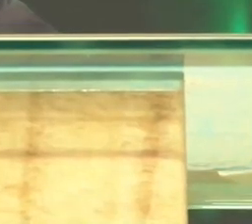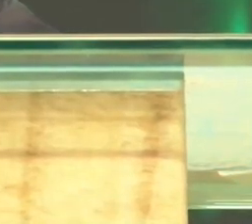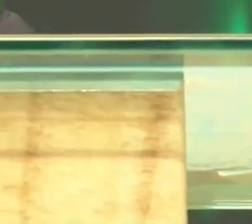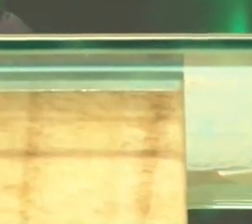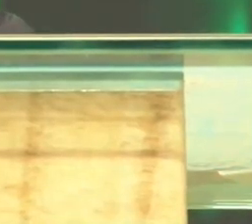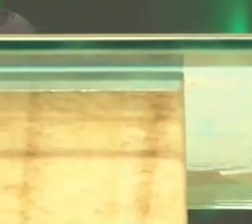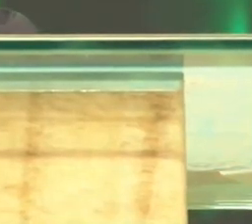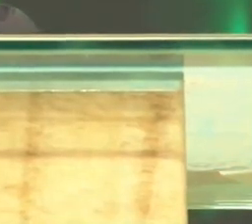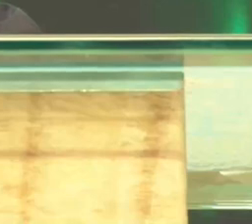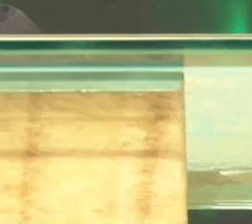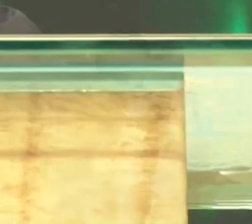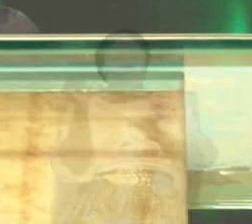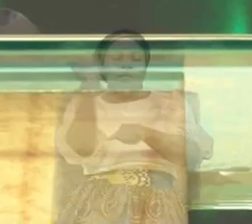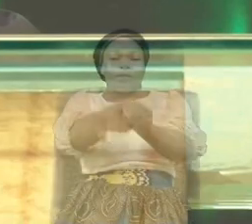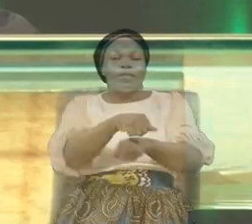le faible,